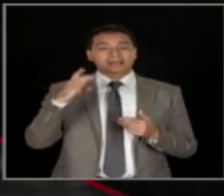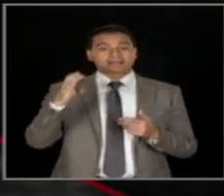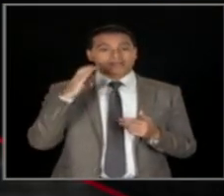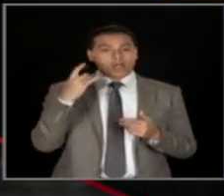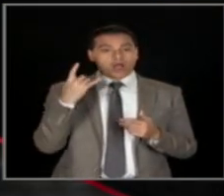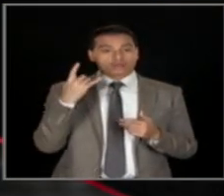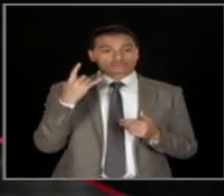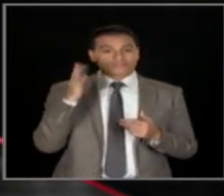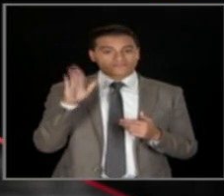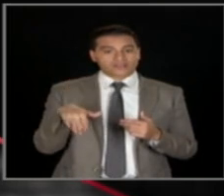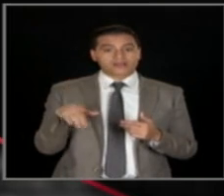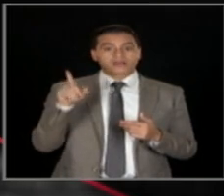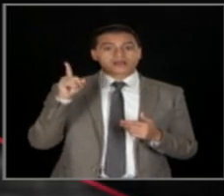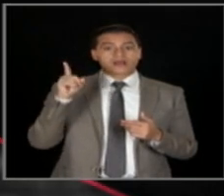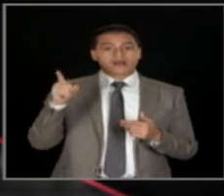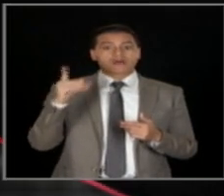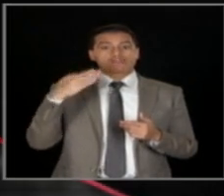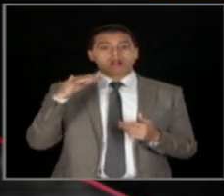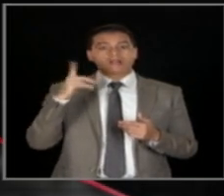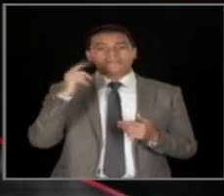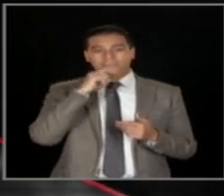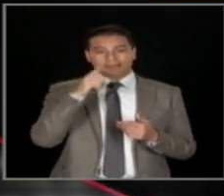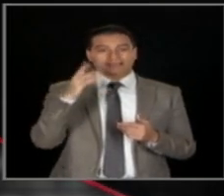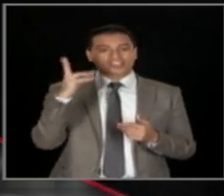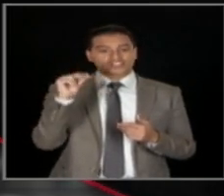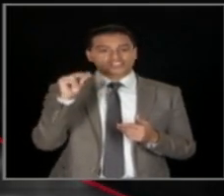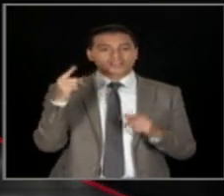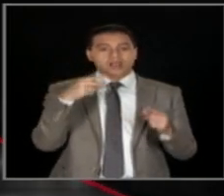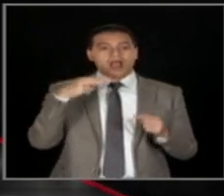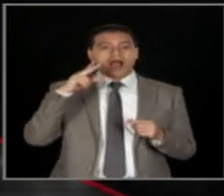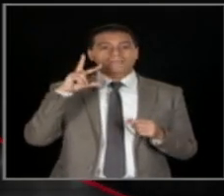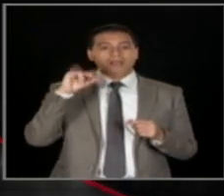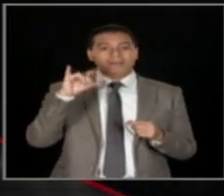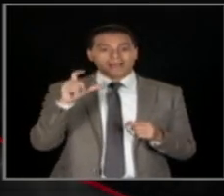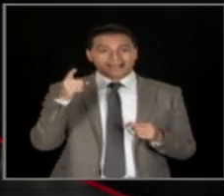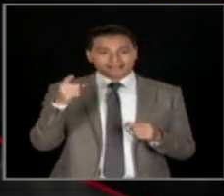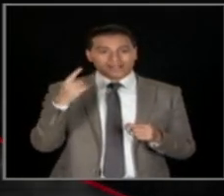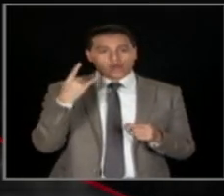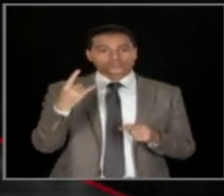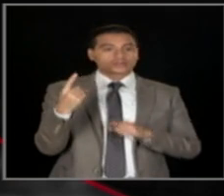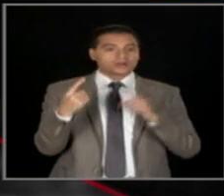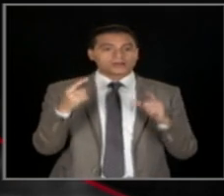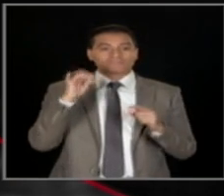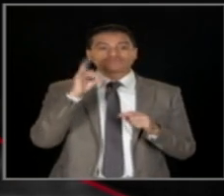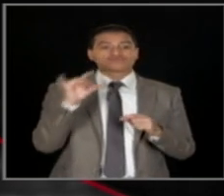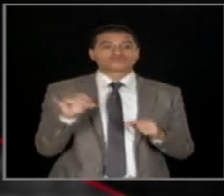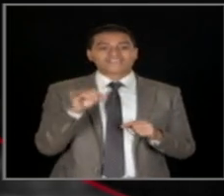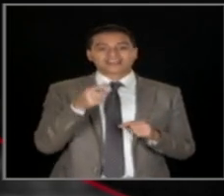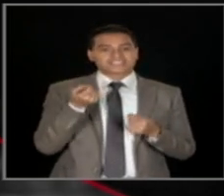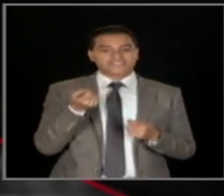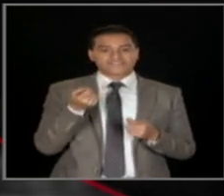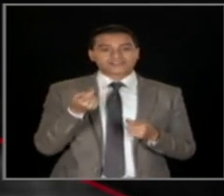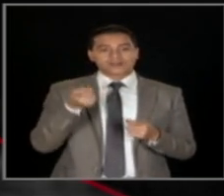نقاط، رحمة عصام 20 نقطة، عبد الرحمن محمود البدري 10، مصطفى نبيل مفيش